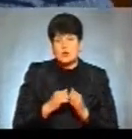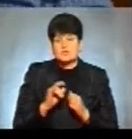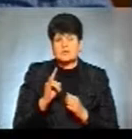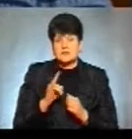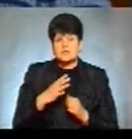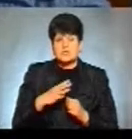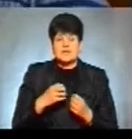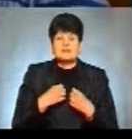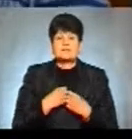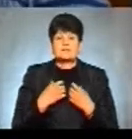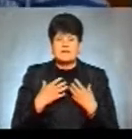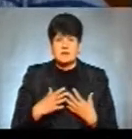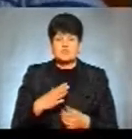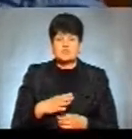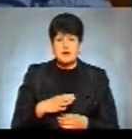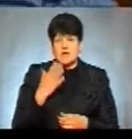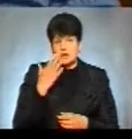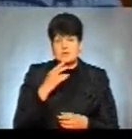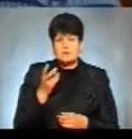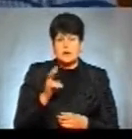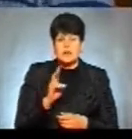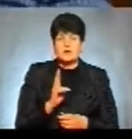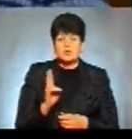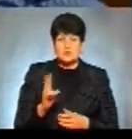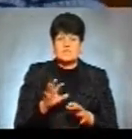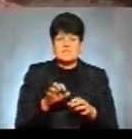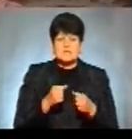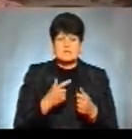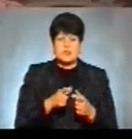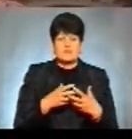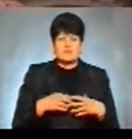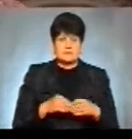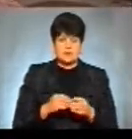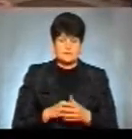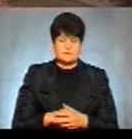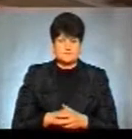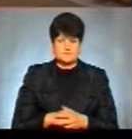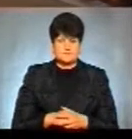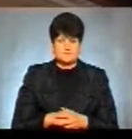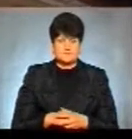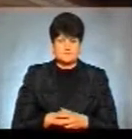чекає свят, чекає, коли до нього прийде хтось із моєї сім'ї.